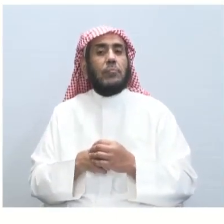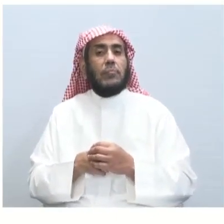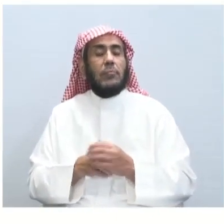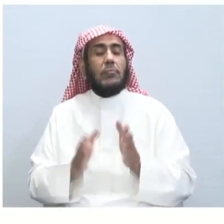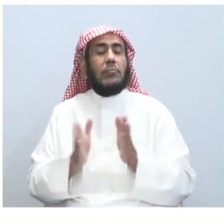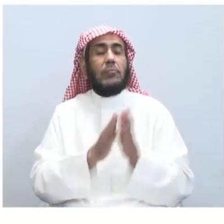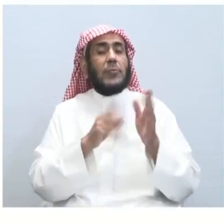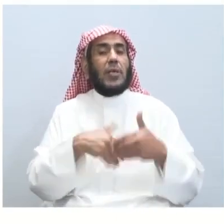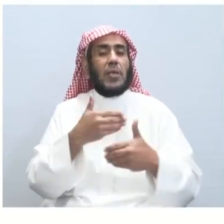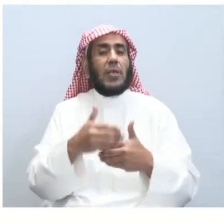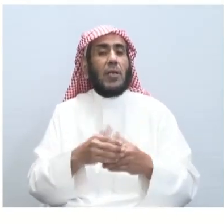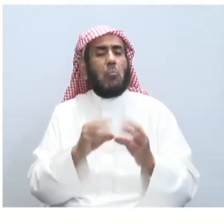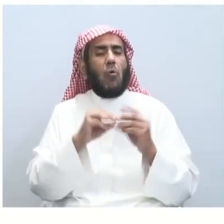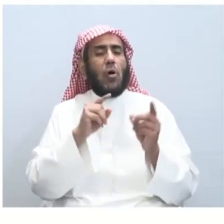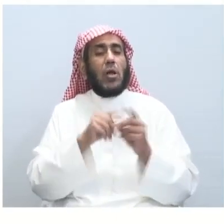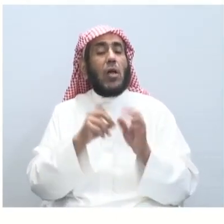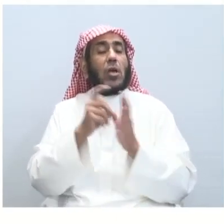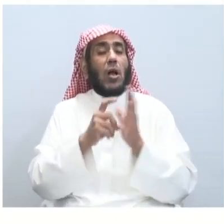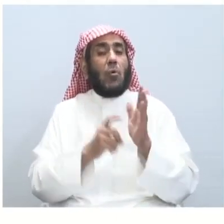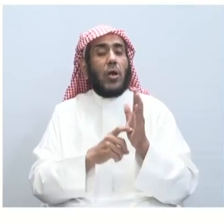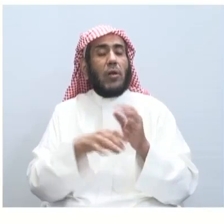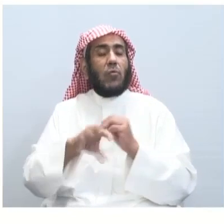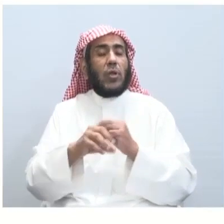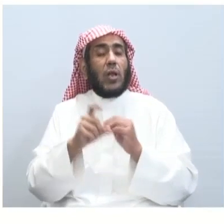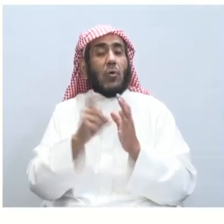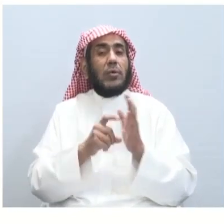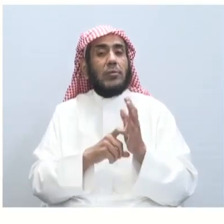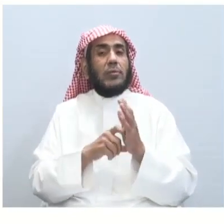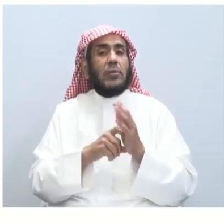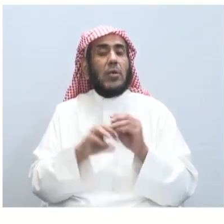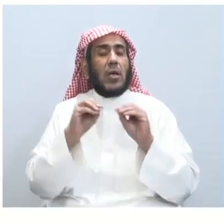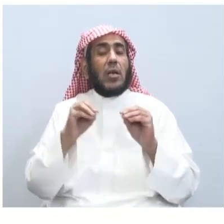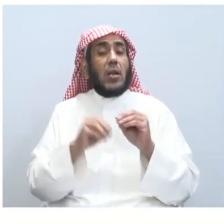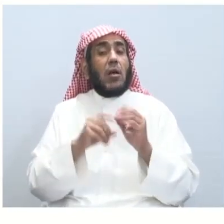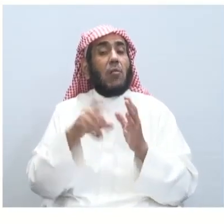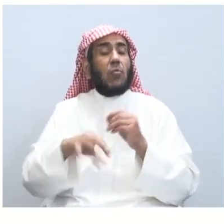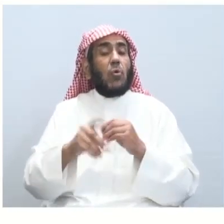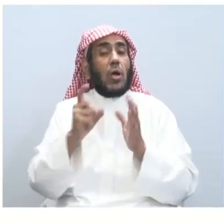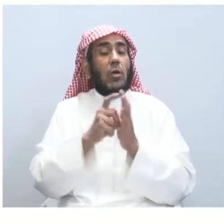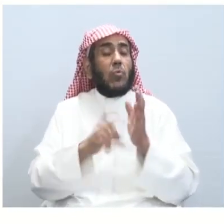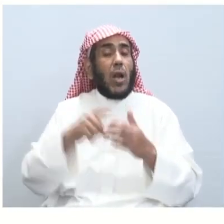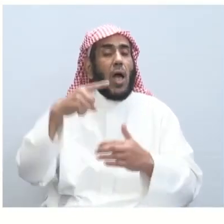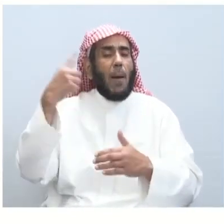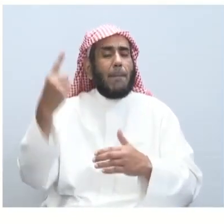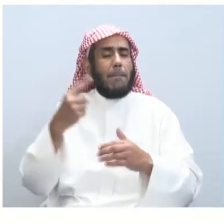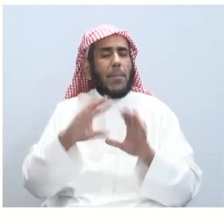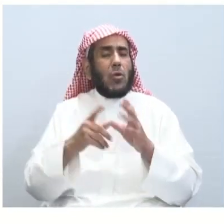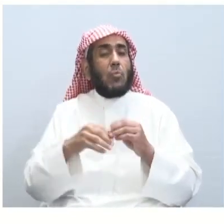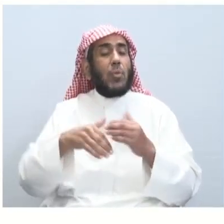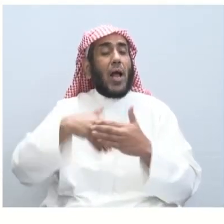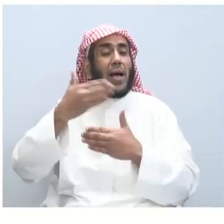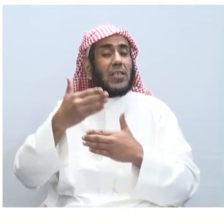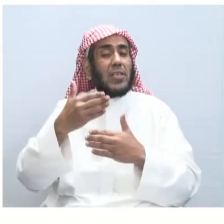ننتقل الى التعريف بهذه القوانين فروع هذه القوانين ذكرنا ان فروع القانون العام اما يكون